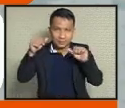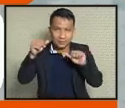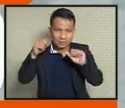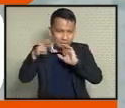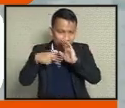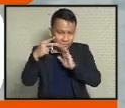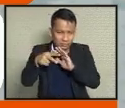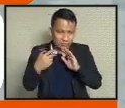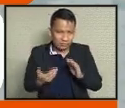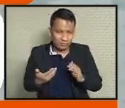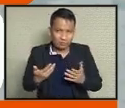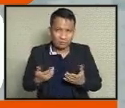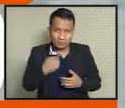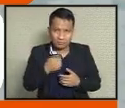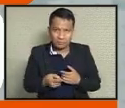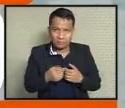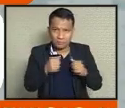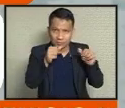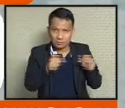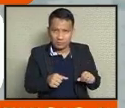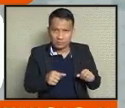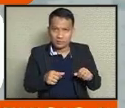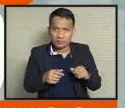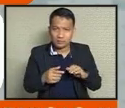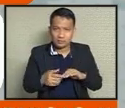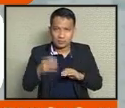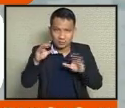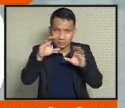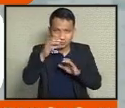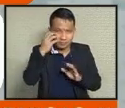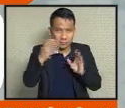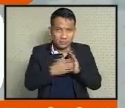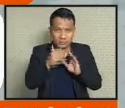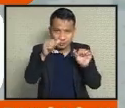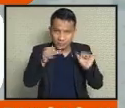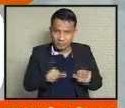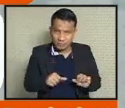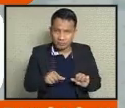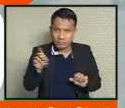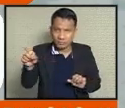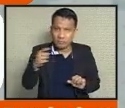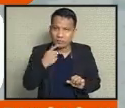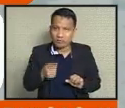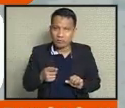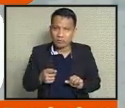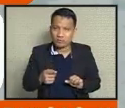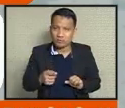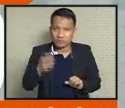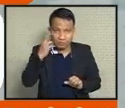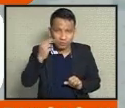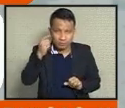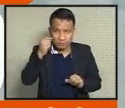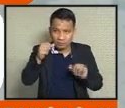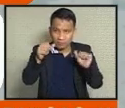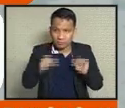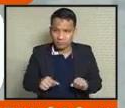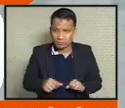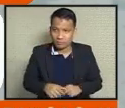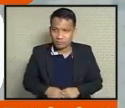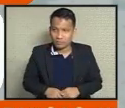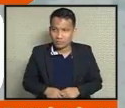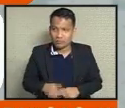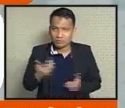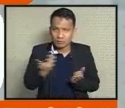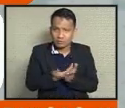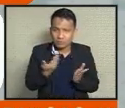then, meron ba akong nilabas na picture na nagpalaglag ka? Pero sinabi mo mismo yun. Napanood ni Sir Rafi yung nasa video na sigurado